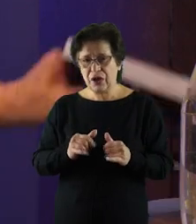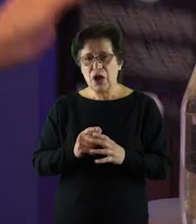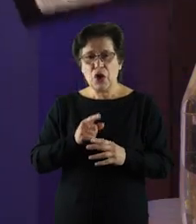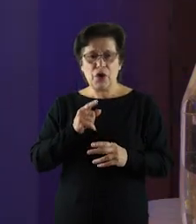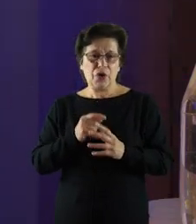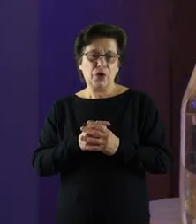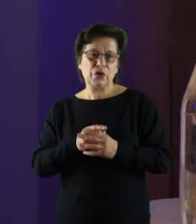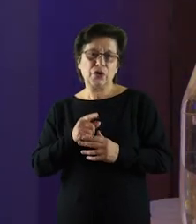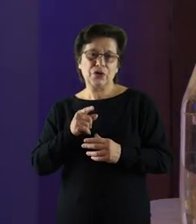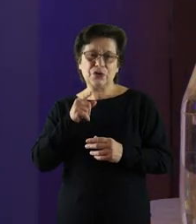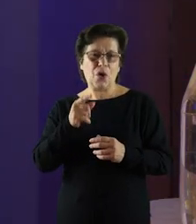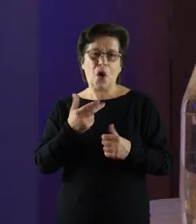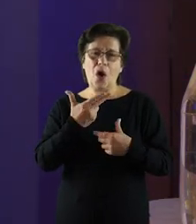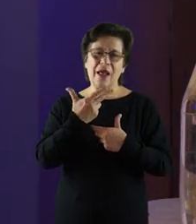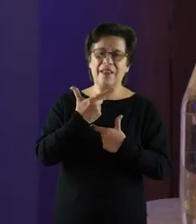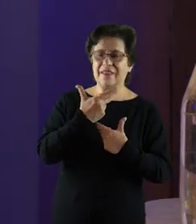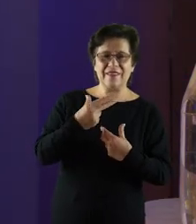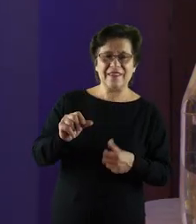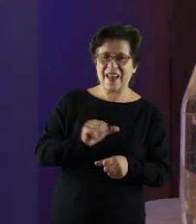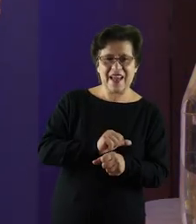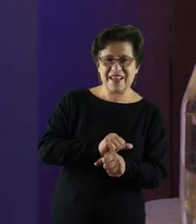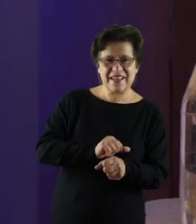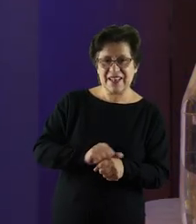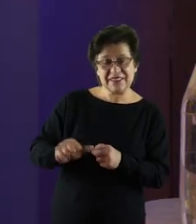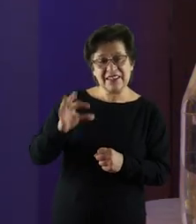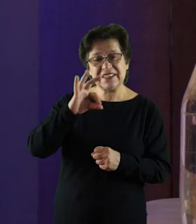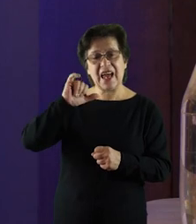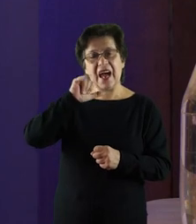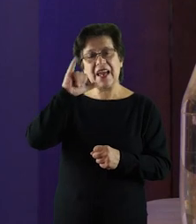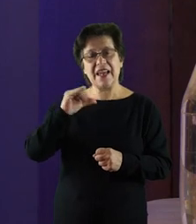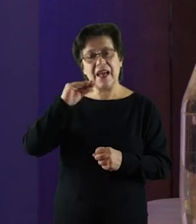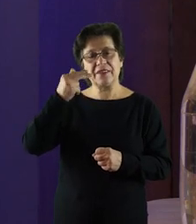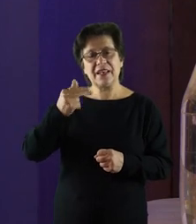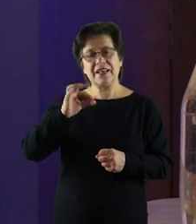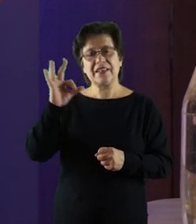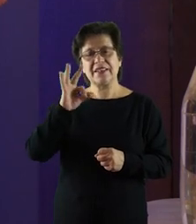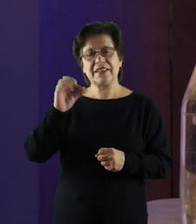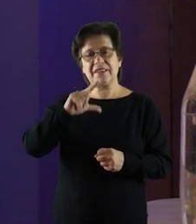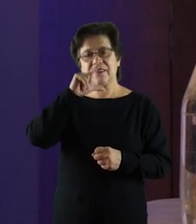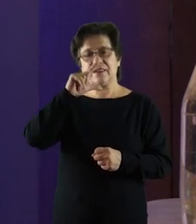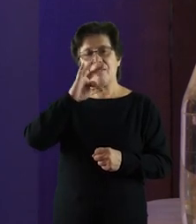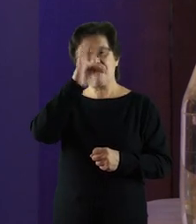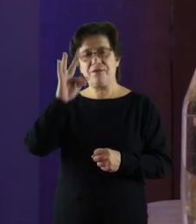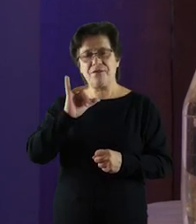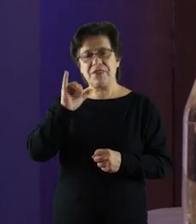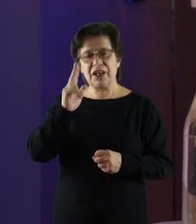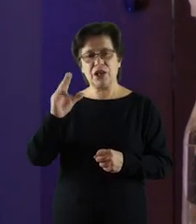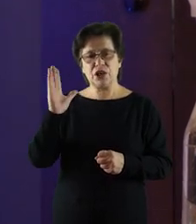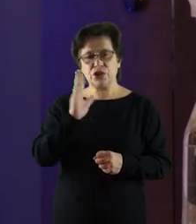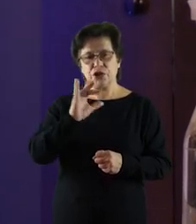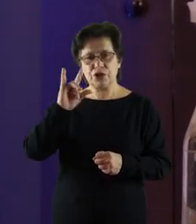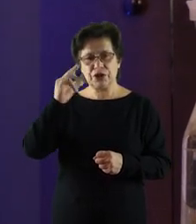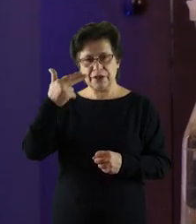fiction, książka, którą wam przedstawiłam na początku, chociaż opowiadanie napisałam, bo nazywam się Kosmowska. Wszystko ma